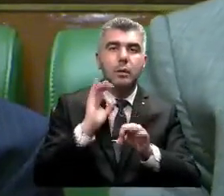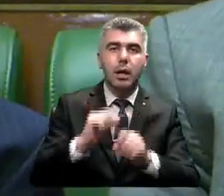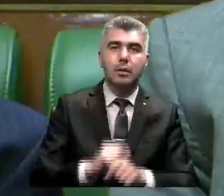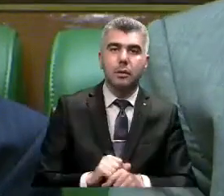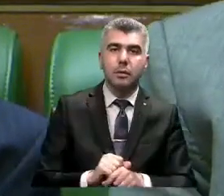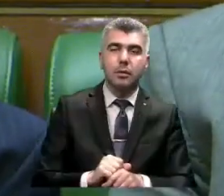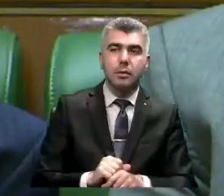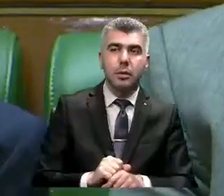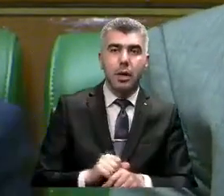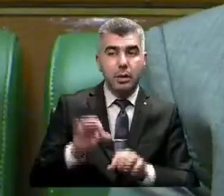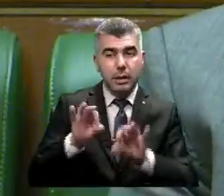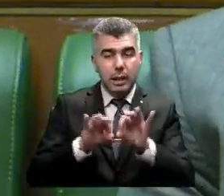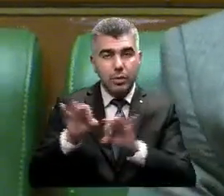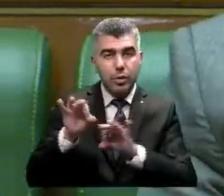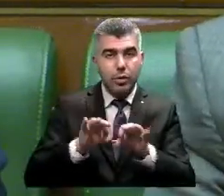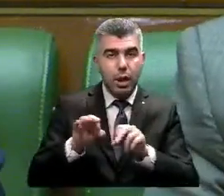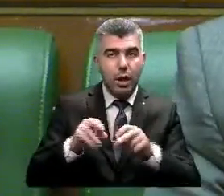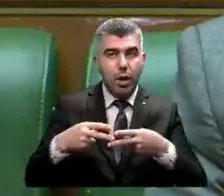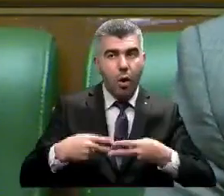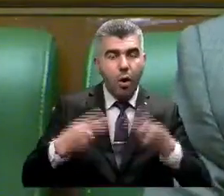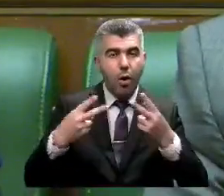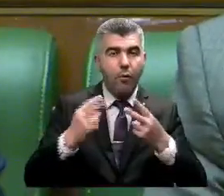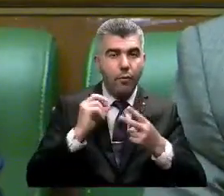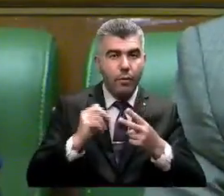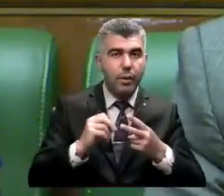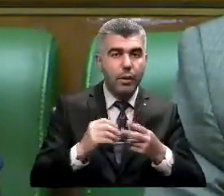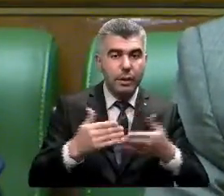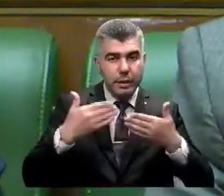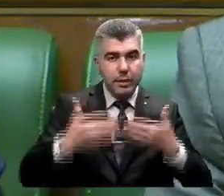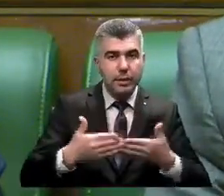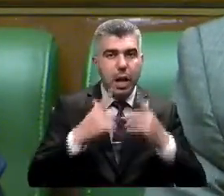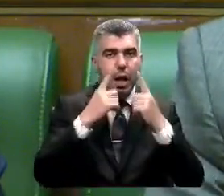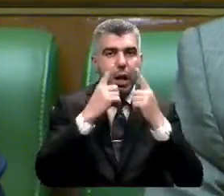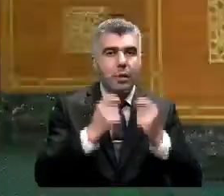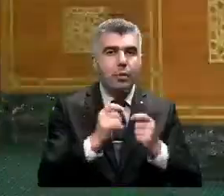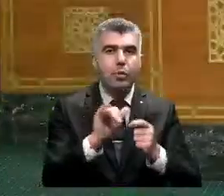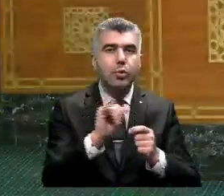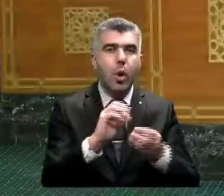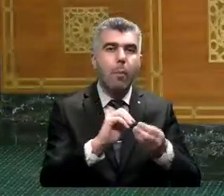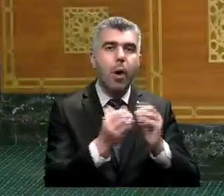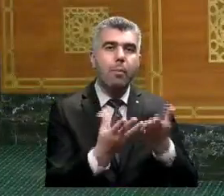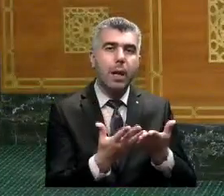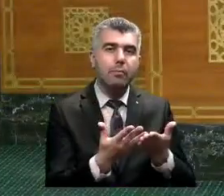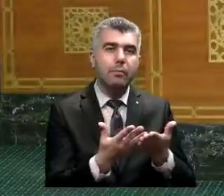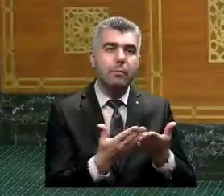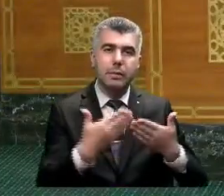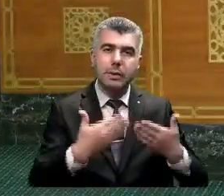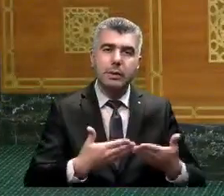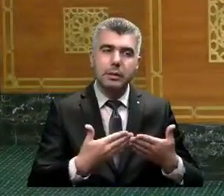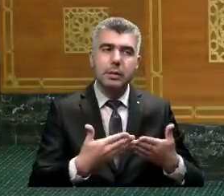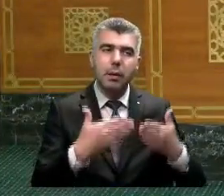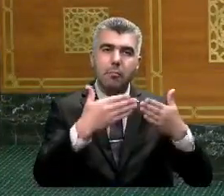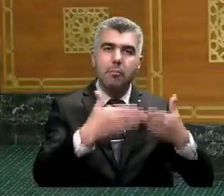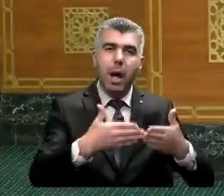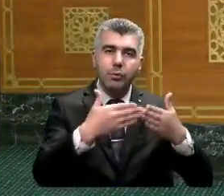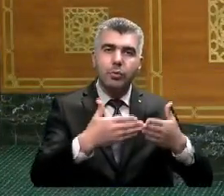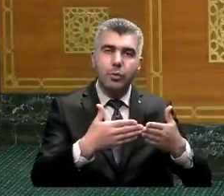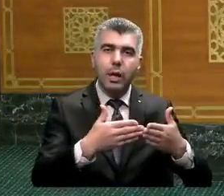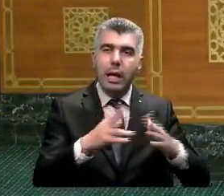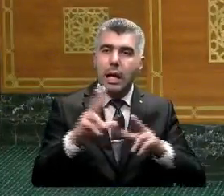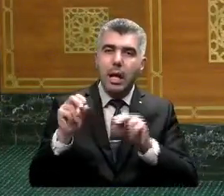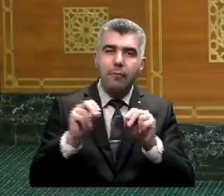من خلال هذه الدراسة بتشخيص الوضعية الحالية للملاحة التجارية من أجل ملائمتها مع